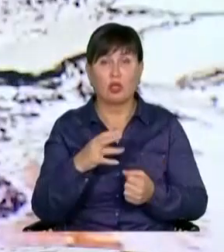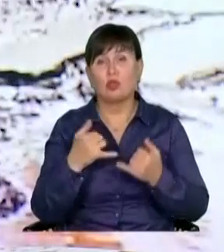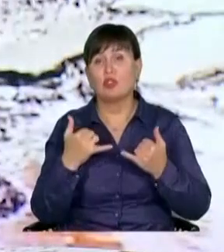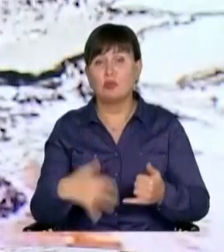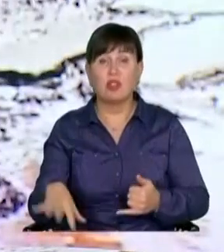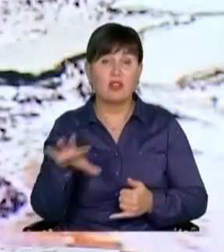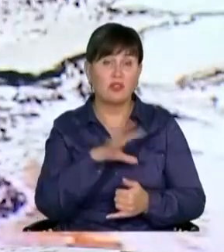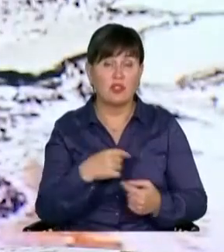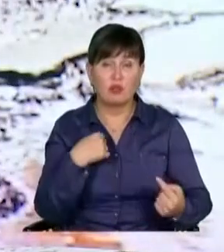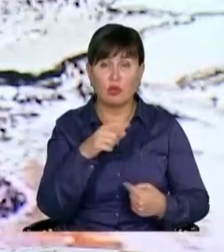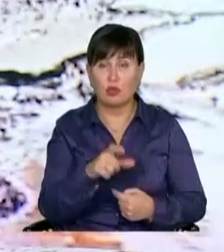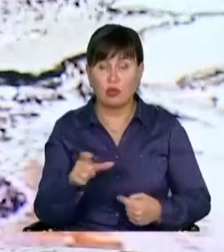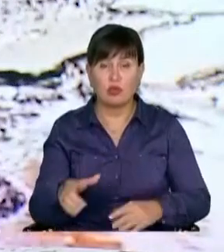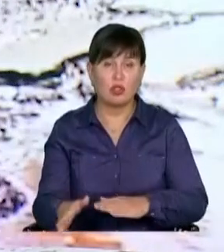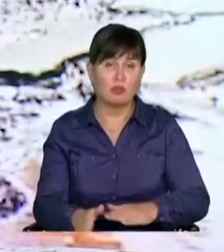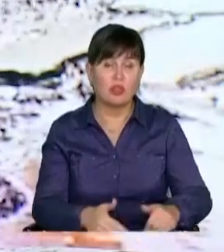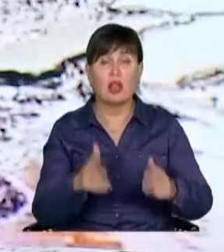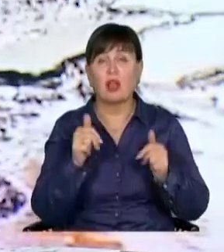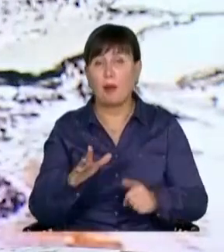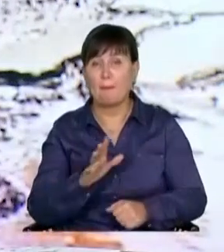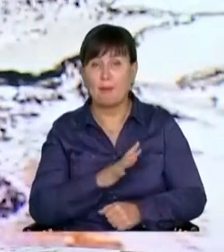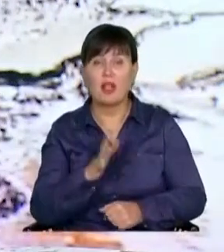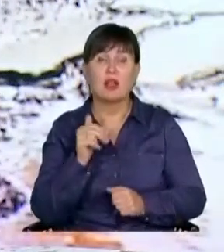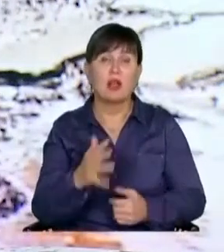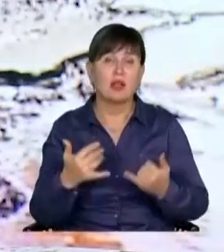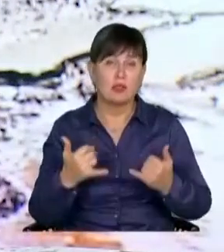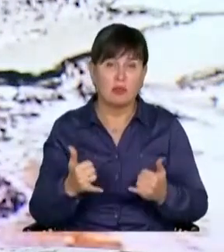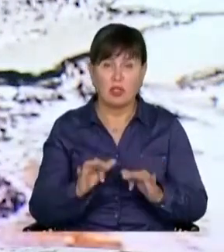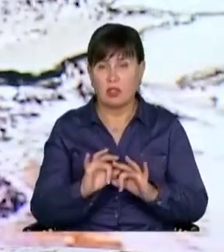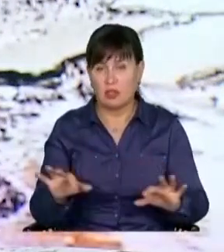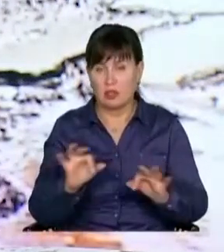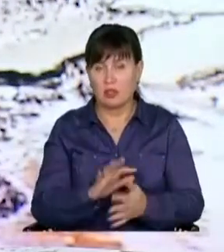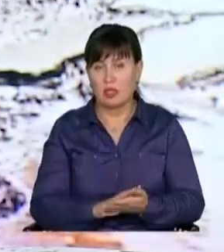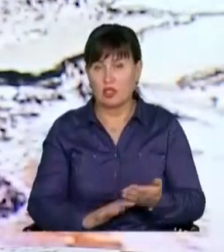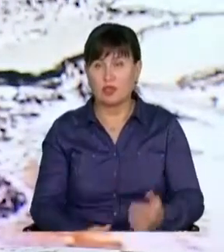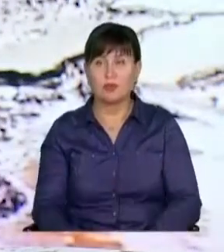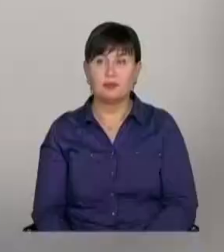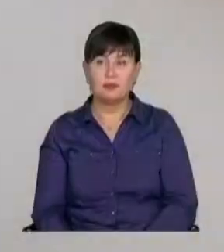все муки людей позади. О том, как было и как стало, расскажет мой коллега.